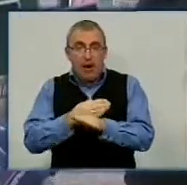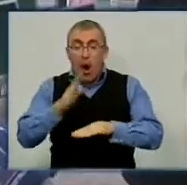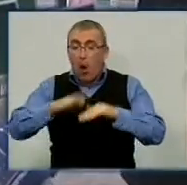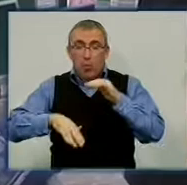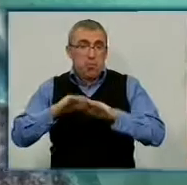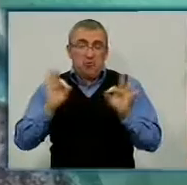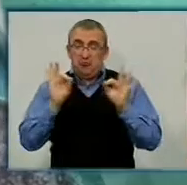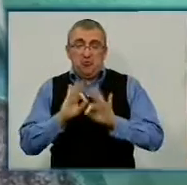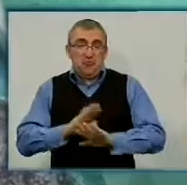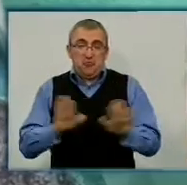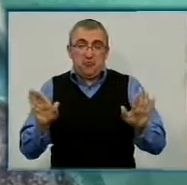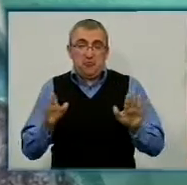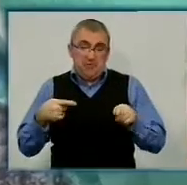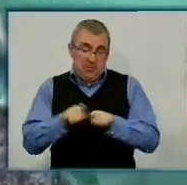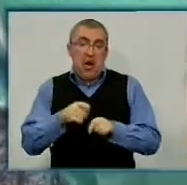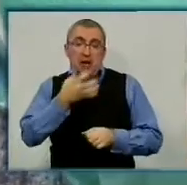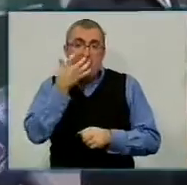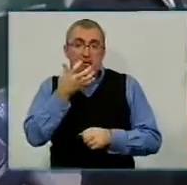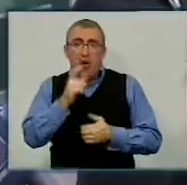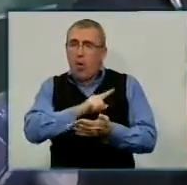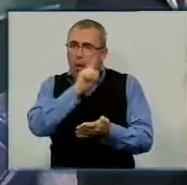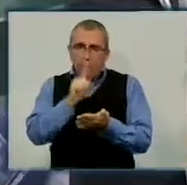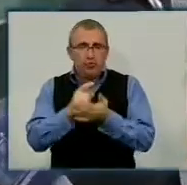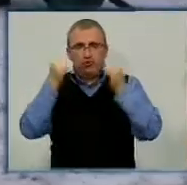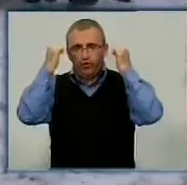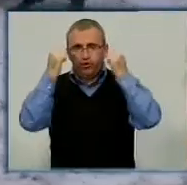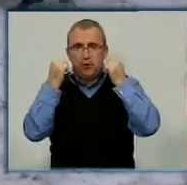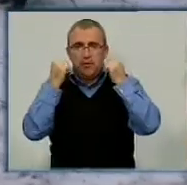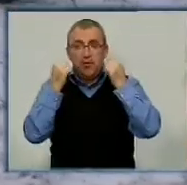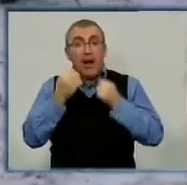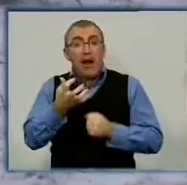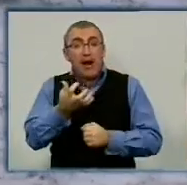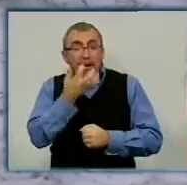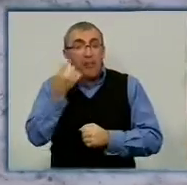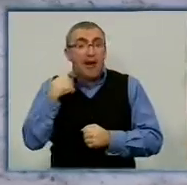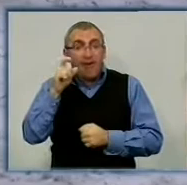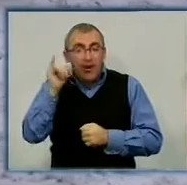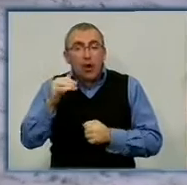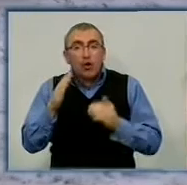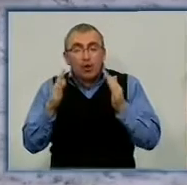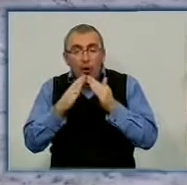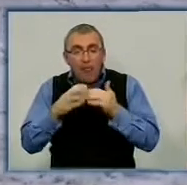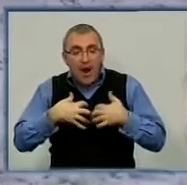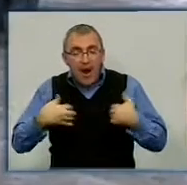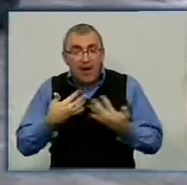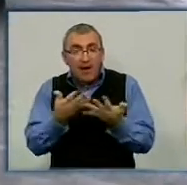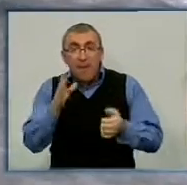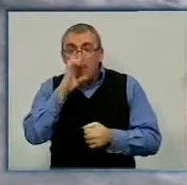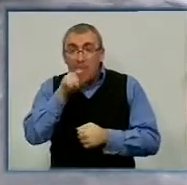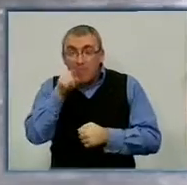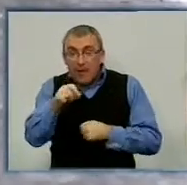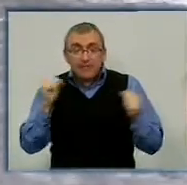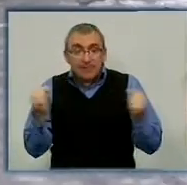Нічого і все отак і гріюсь обов'язкова шапка все гріють кіровоградці і домашніх улюбленців ось цей пес на прогулянку